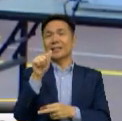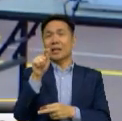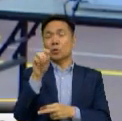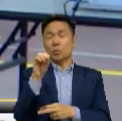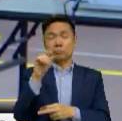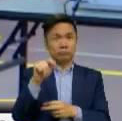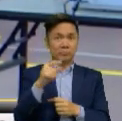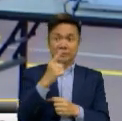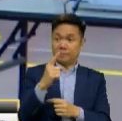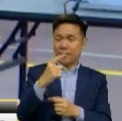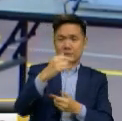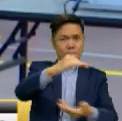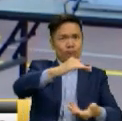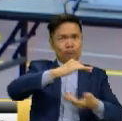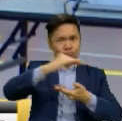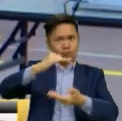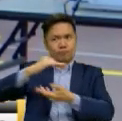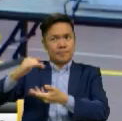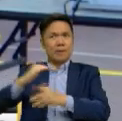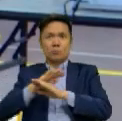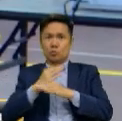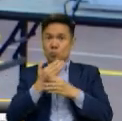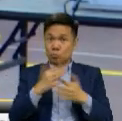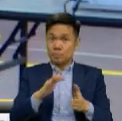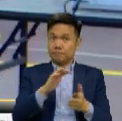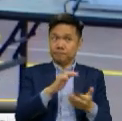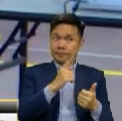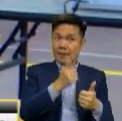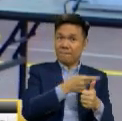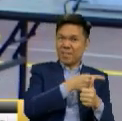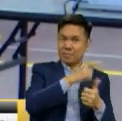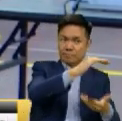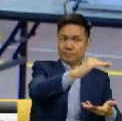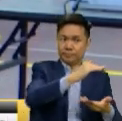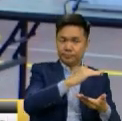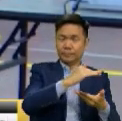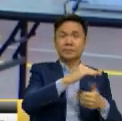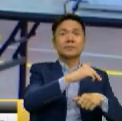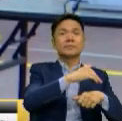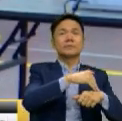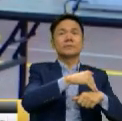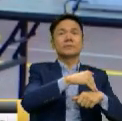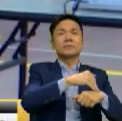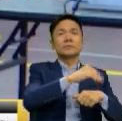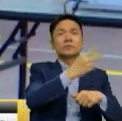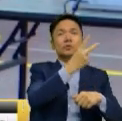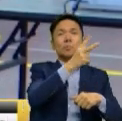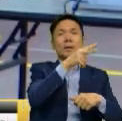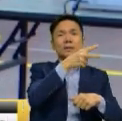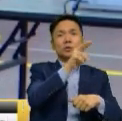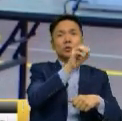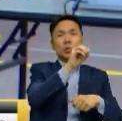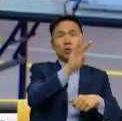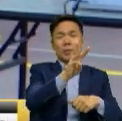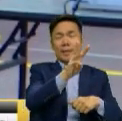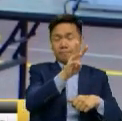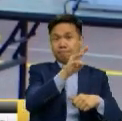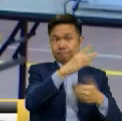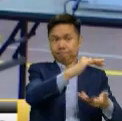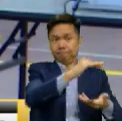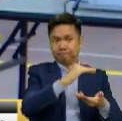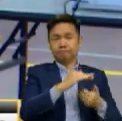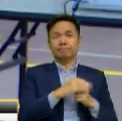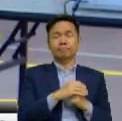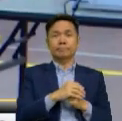peti undi telah tiba di dewan ini dengan peti Wendi yang pertama timbul kira-kira pada pukul 12.00 eh 6 15 menit